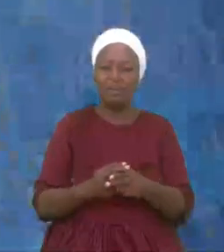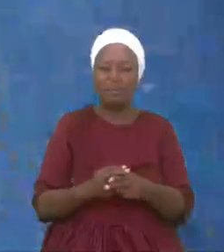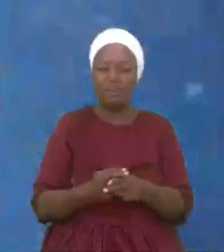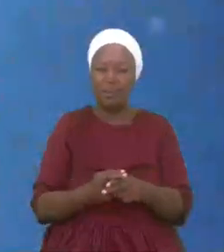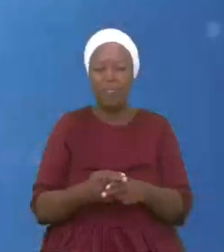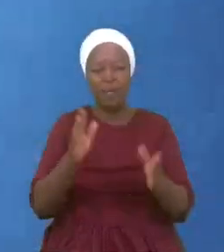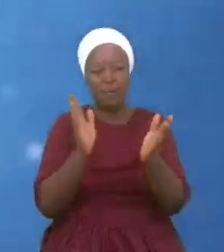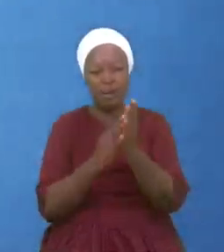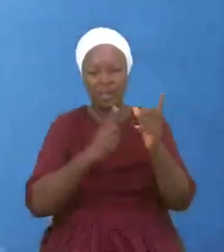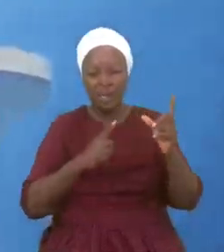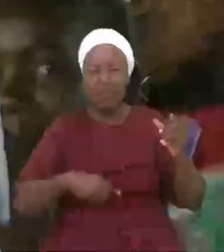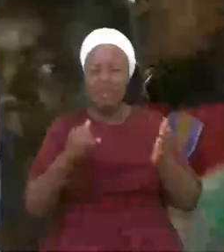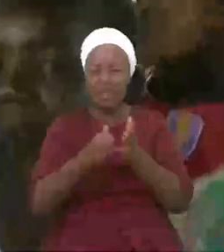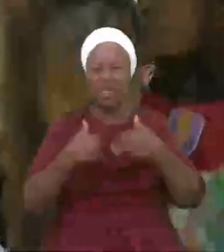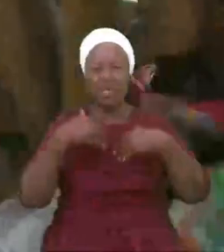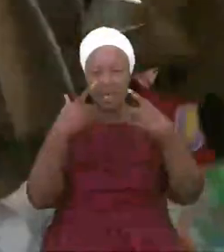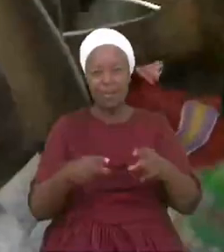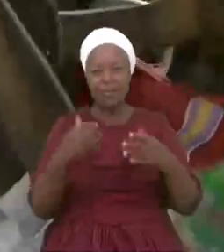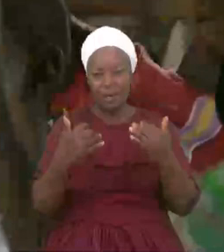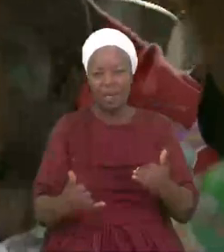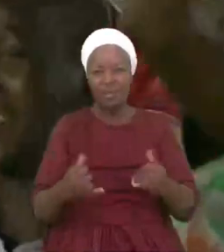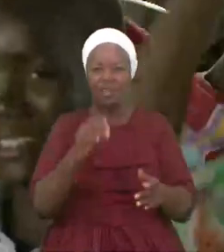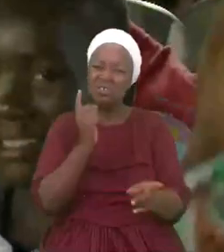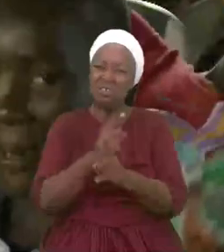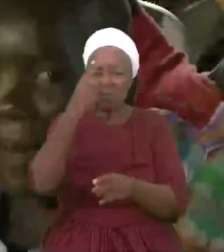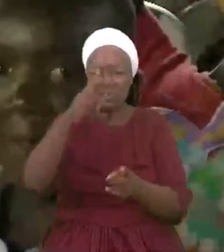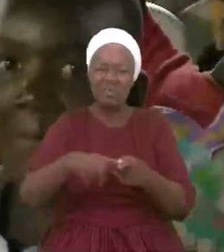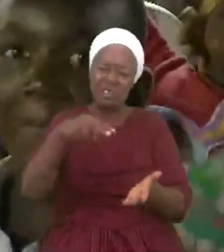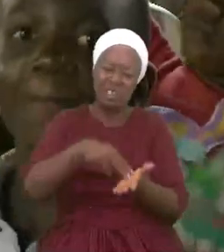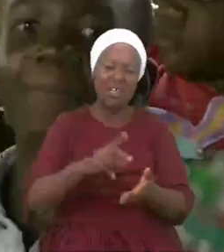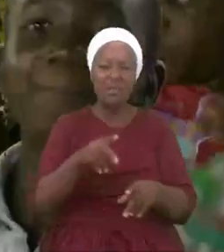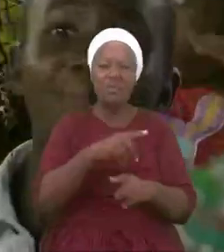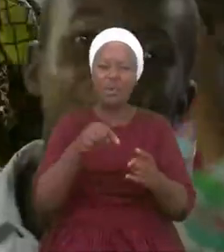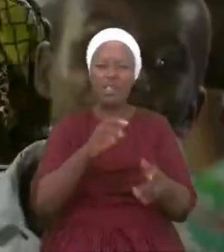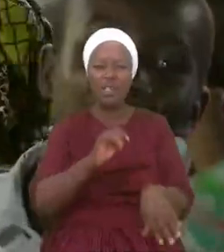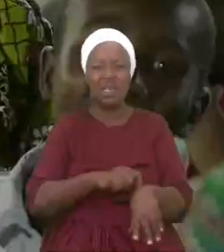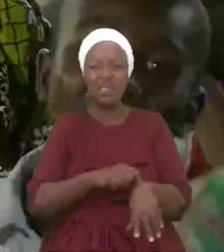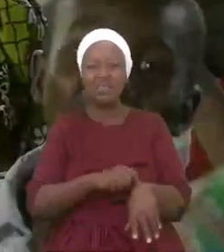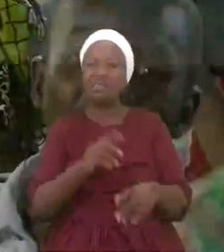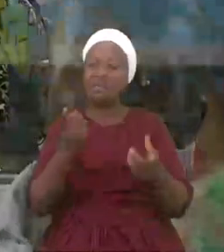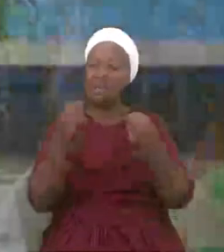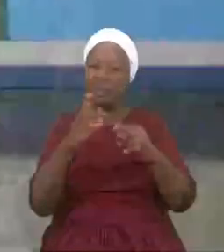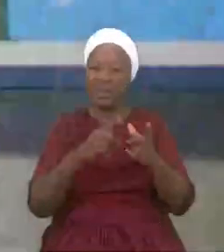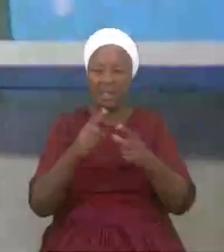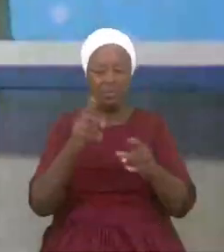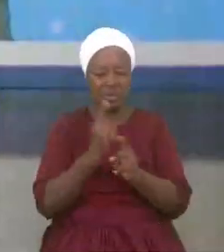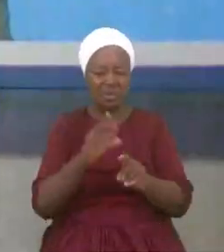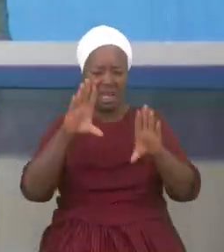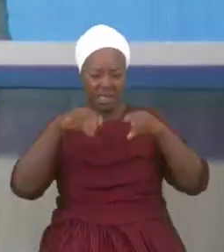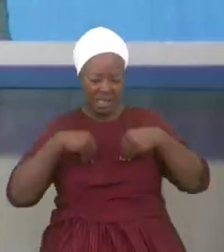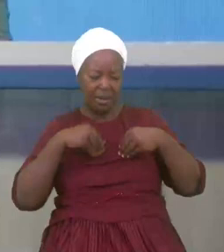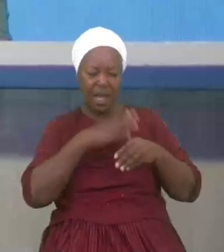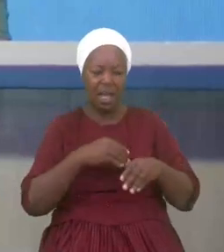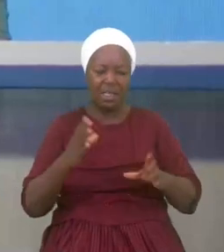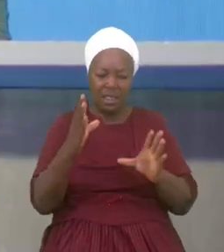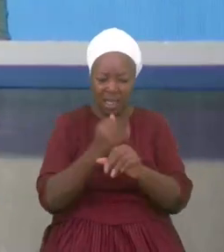invoquons ton nom gloire à Dieu cela s'est déjà produit et c'est à toi seulement de te